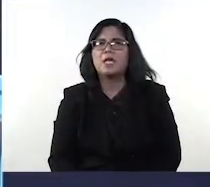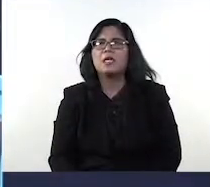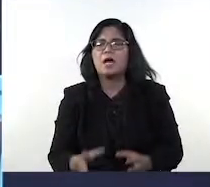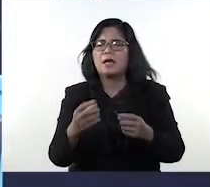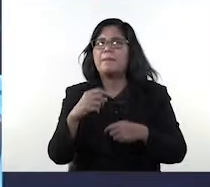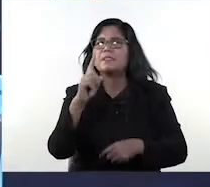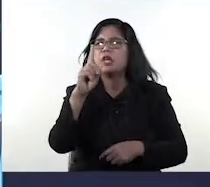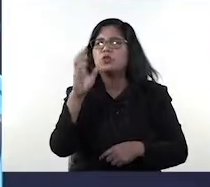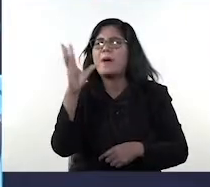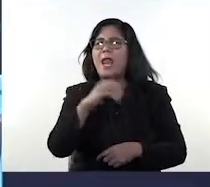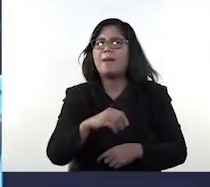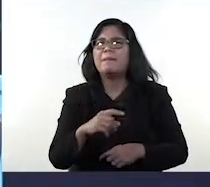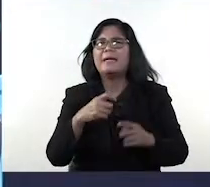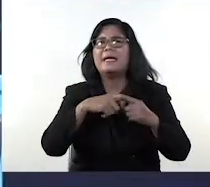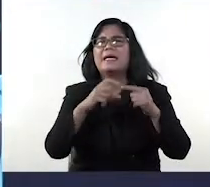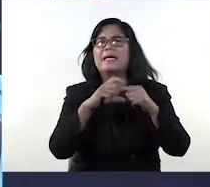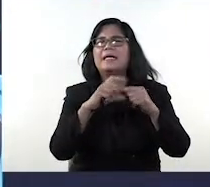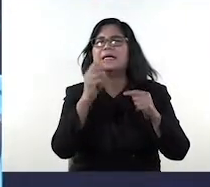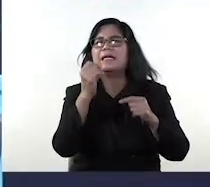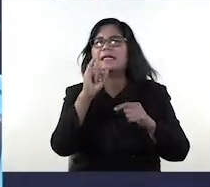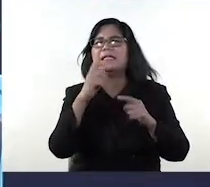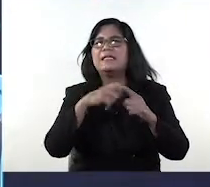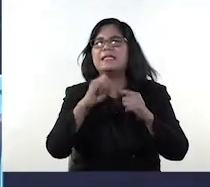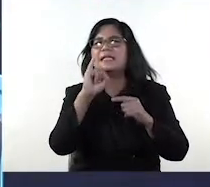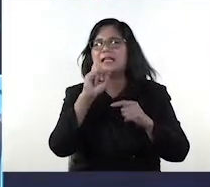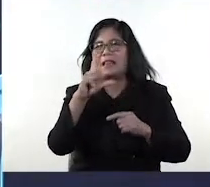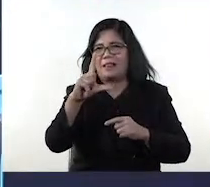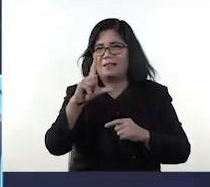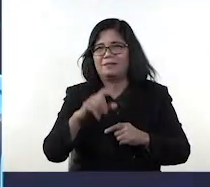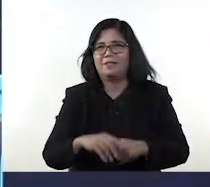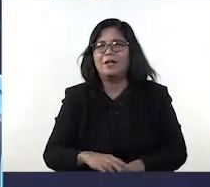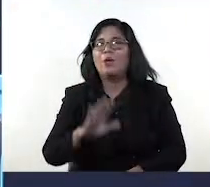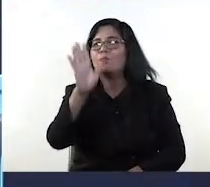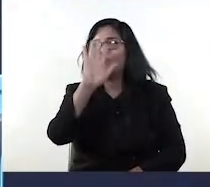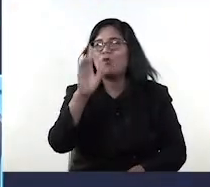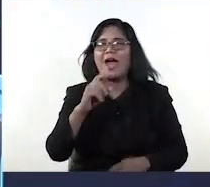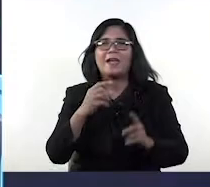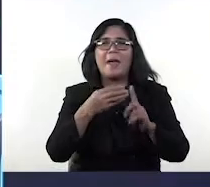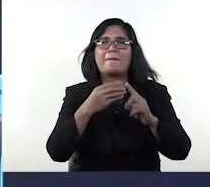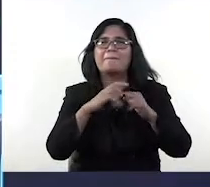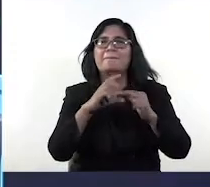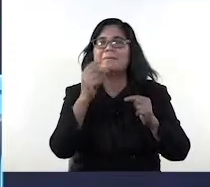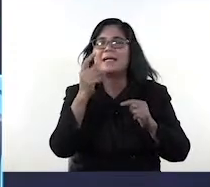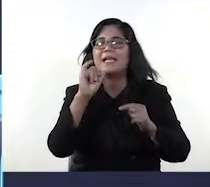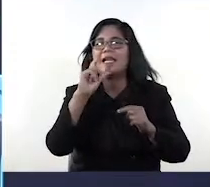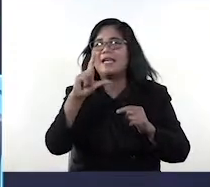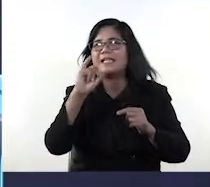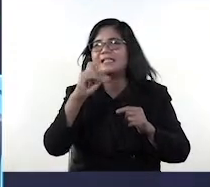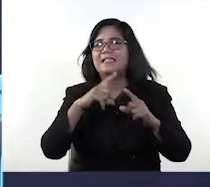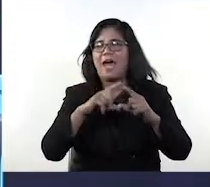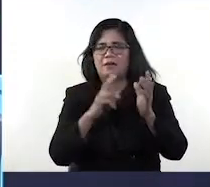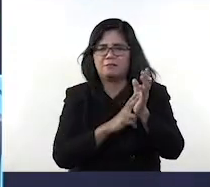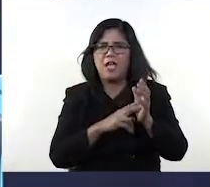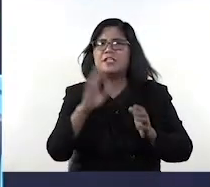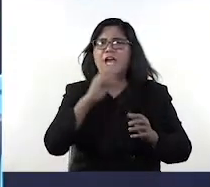khususnya yang Ya udah baru putus Hai jangan buru-buru pacaran Beresin dulu hati Saudara